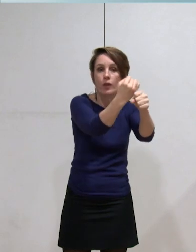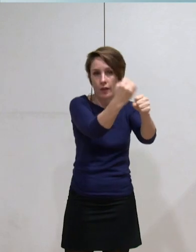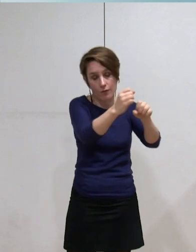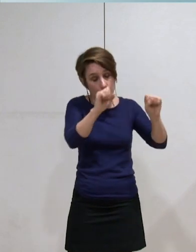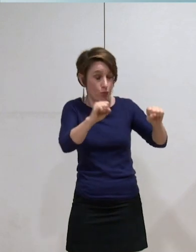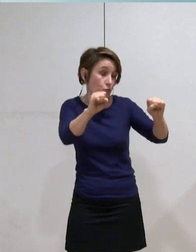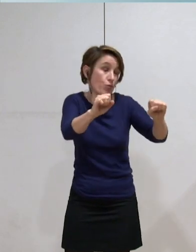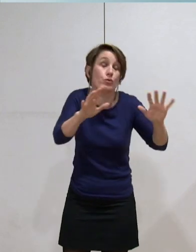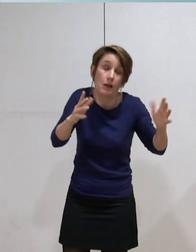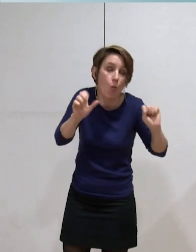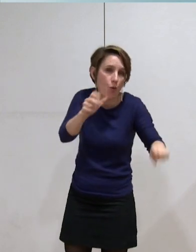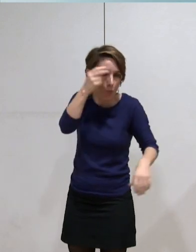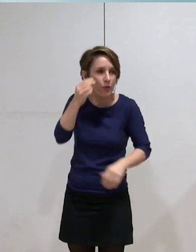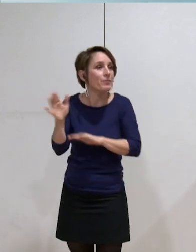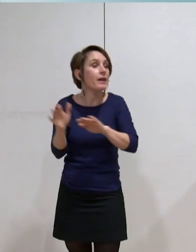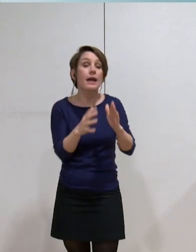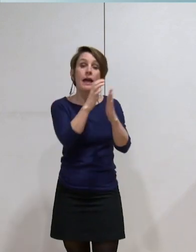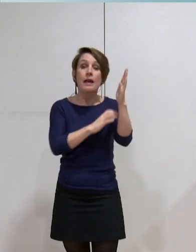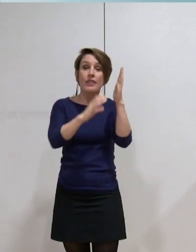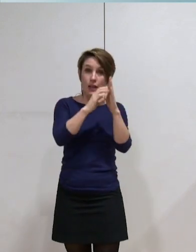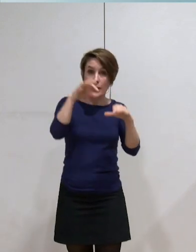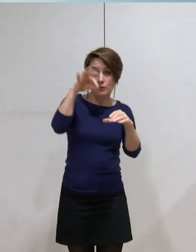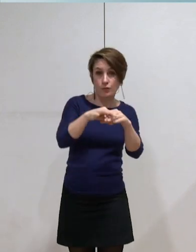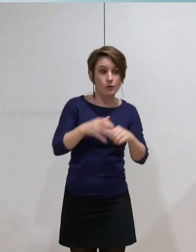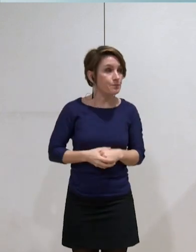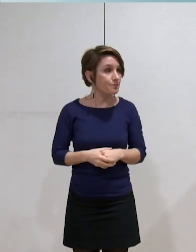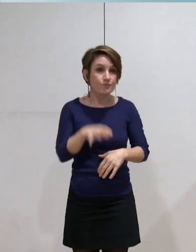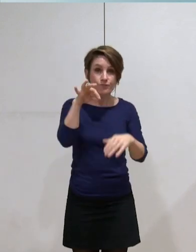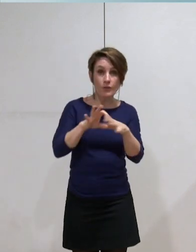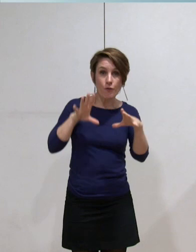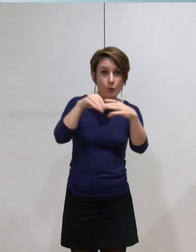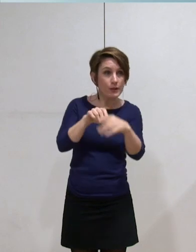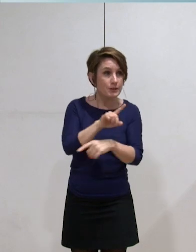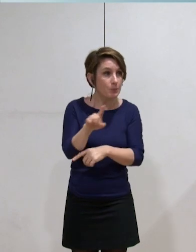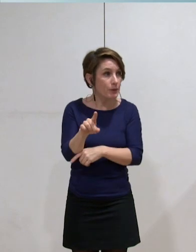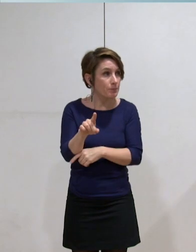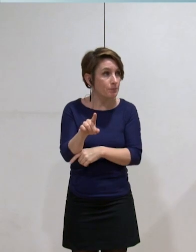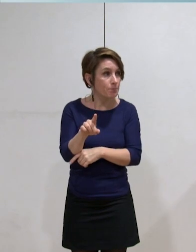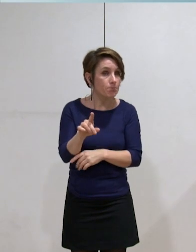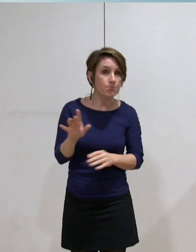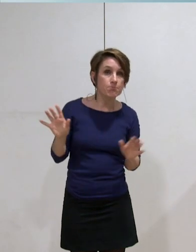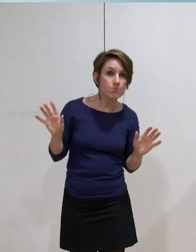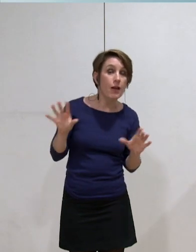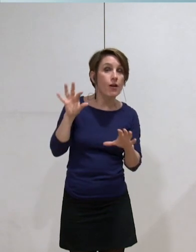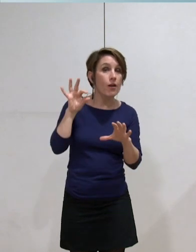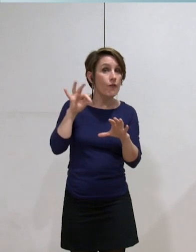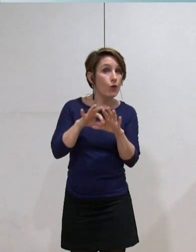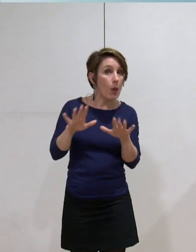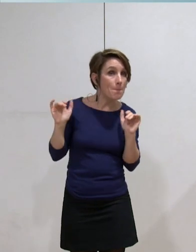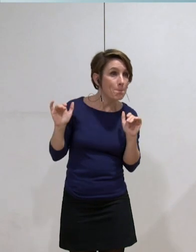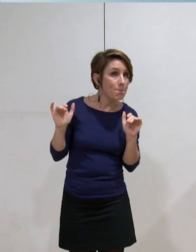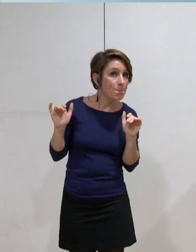ouverts je mets cette délibération au voix qui ne prend pas part au vote qui